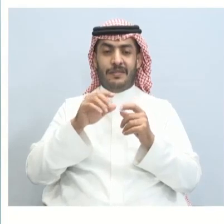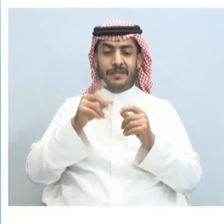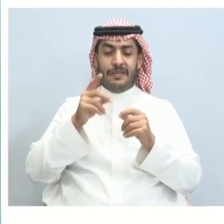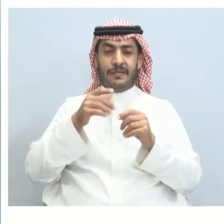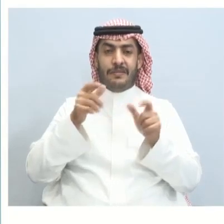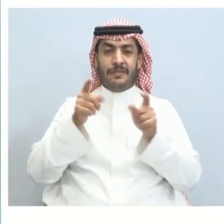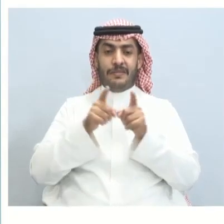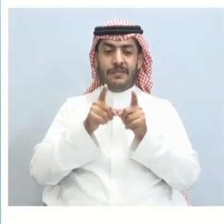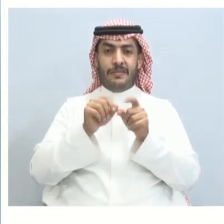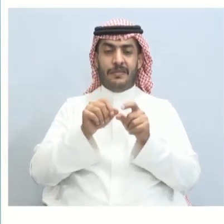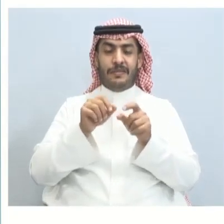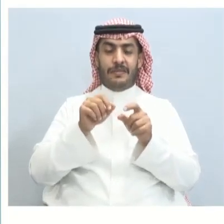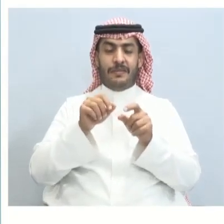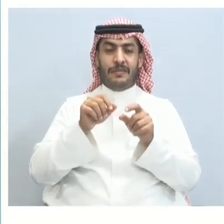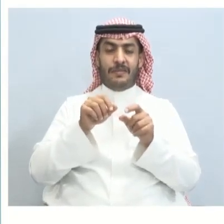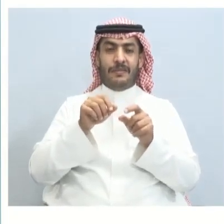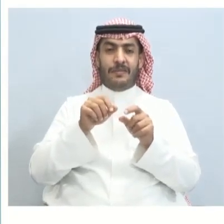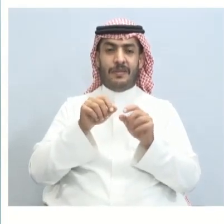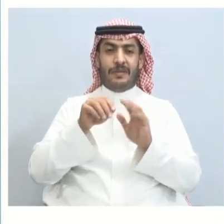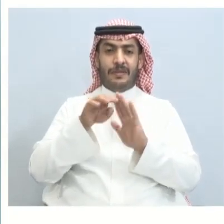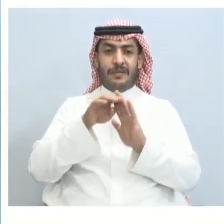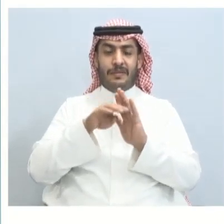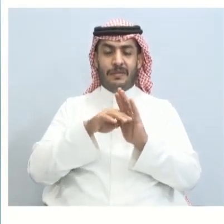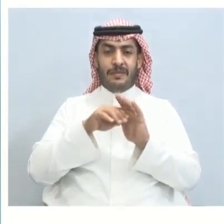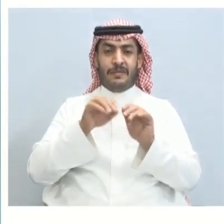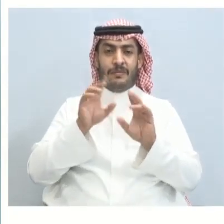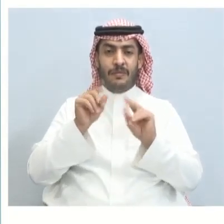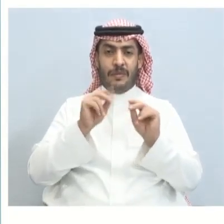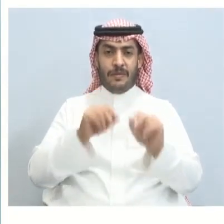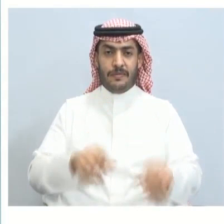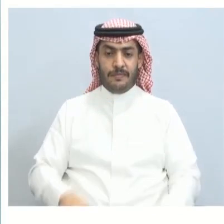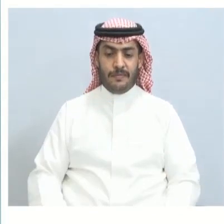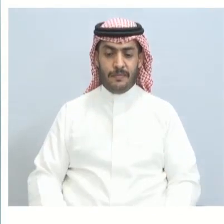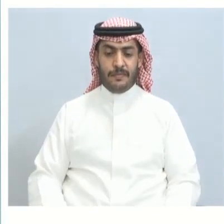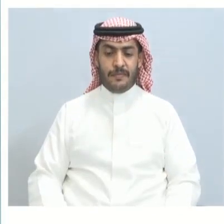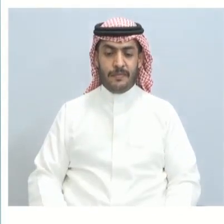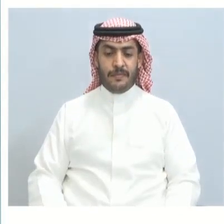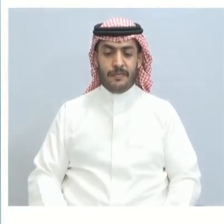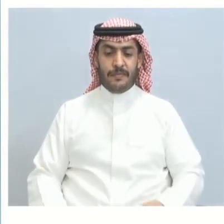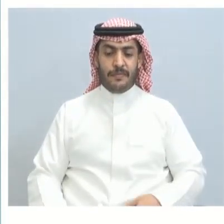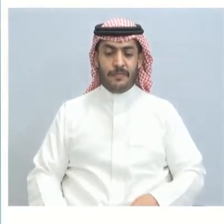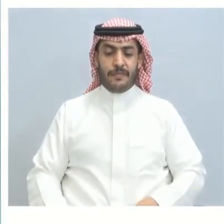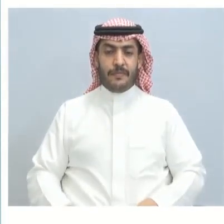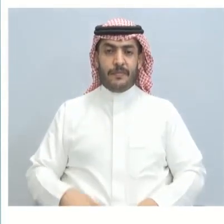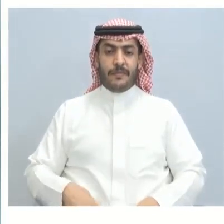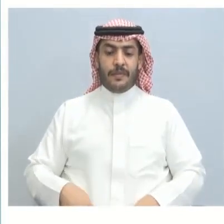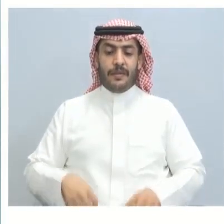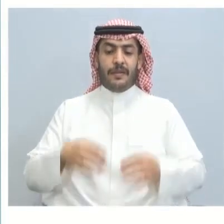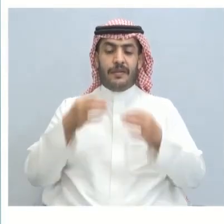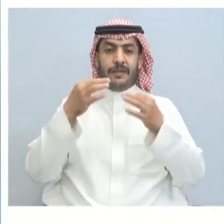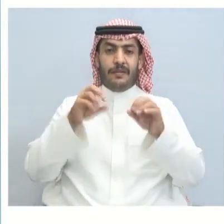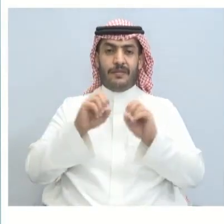نختصر الامر بكتابه العذر لكي نعود لها في وقت الحاجه توزيع كافه